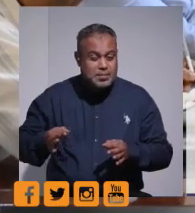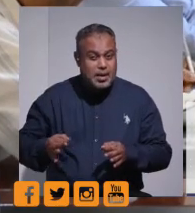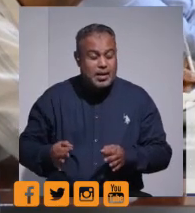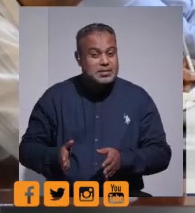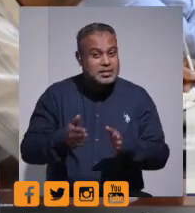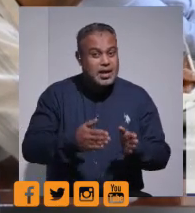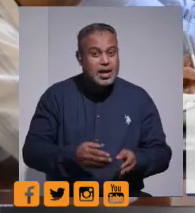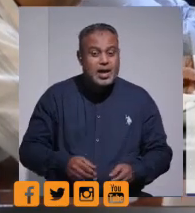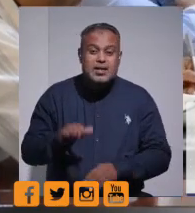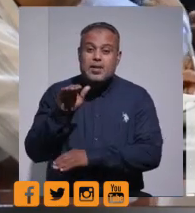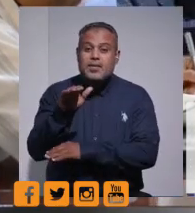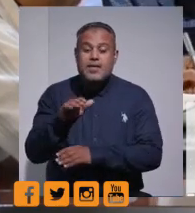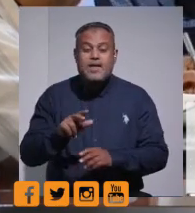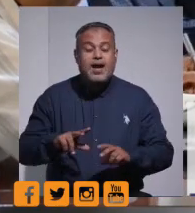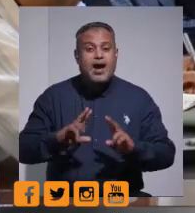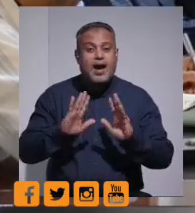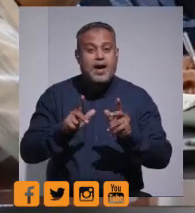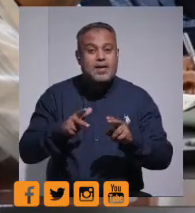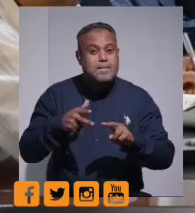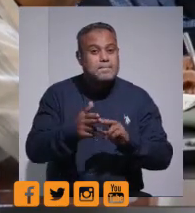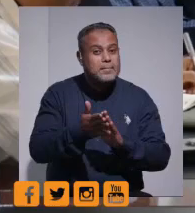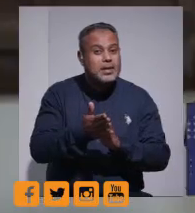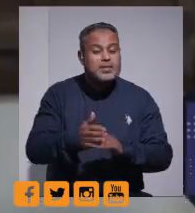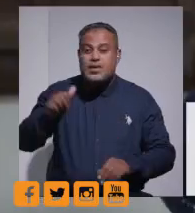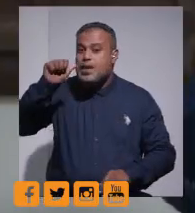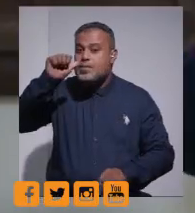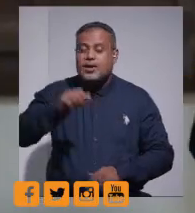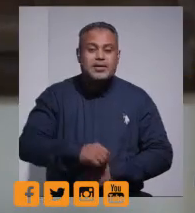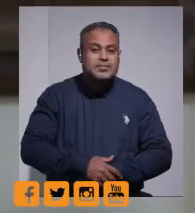لتنفيذ عدد من المشاريع في مجال المياه